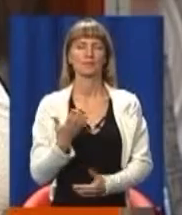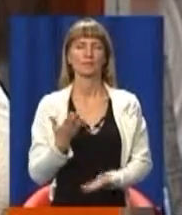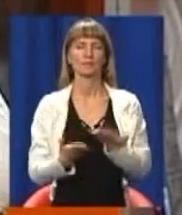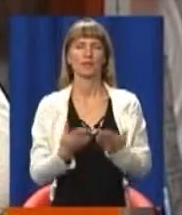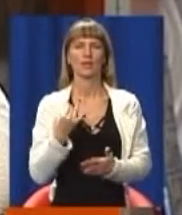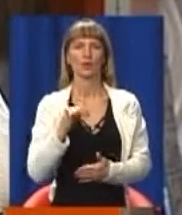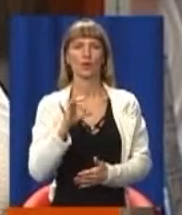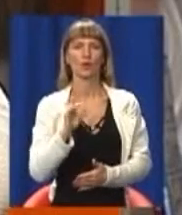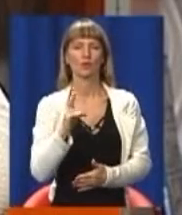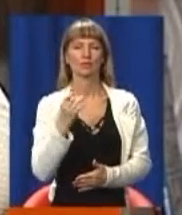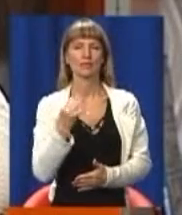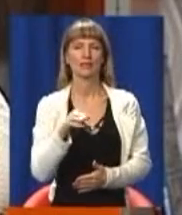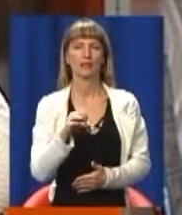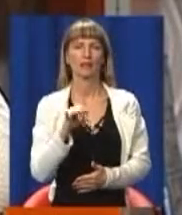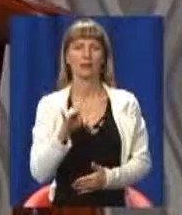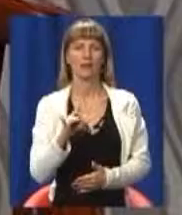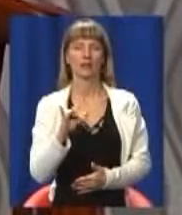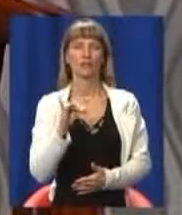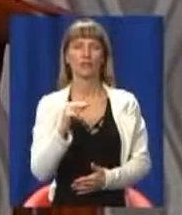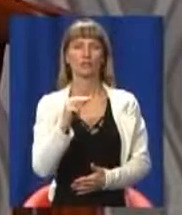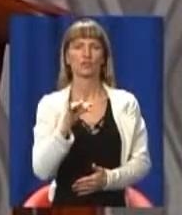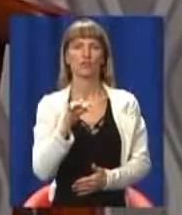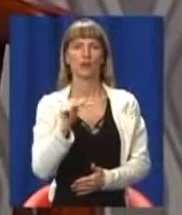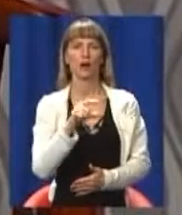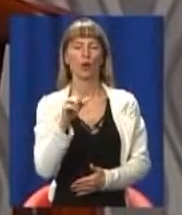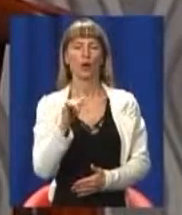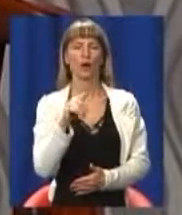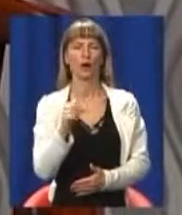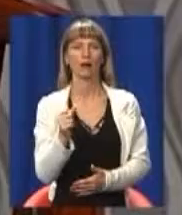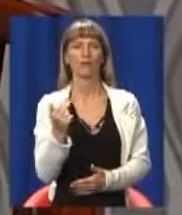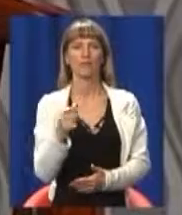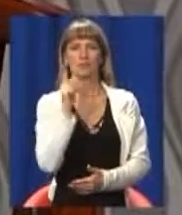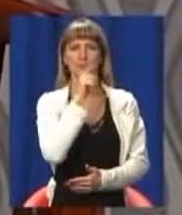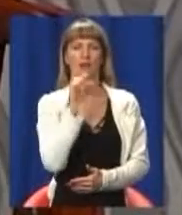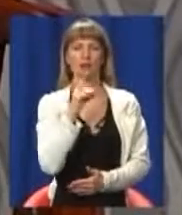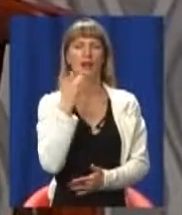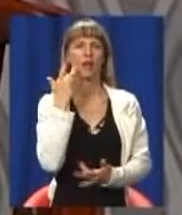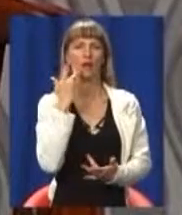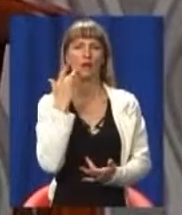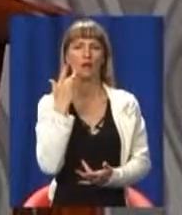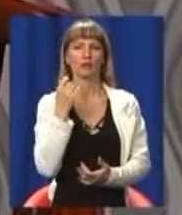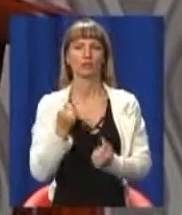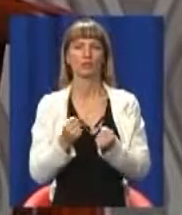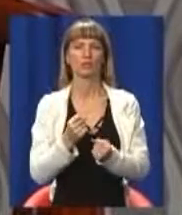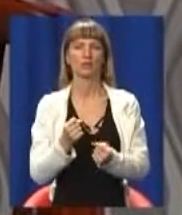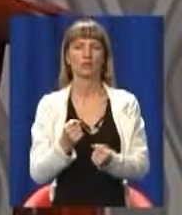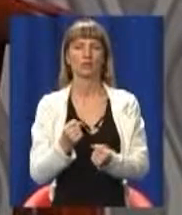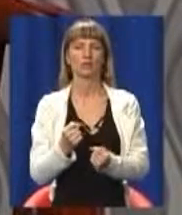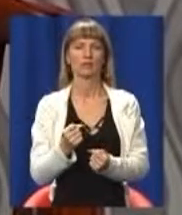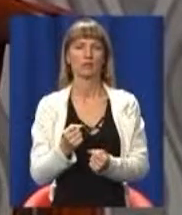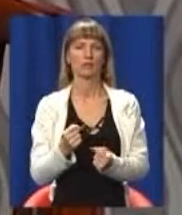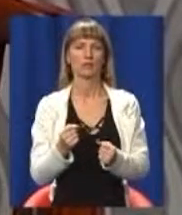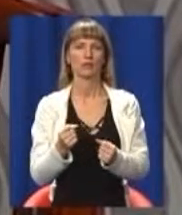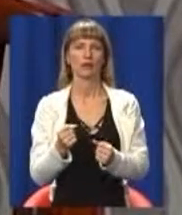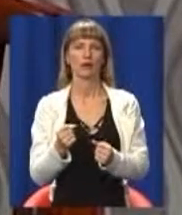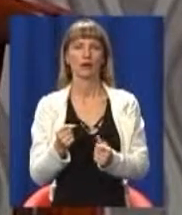Наверно, йоршинський тер'єр і чихахуала все-таки. Так, дійсно, вони такі компактні і їх легко тримати, наприклад, замість кішки. Дехто